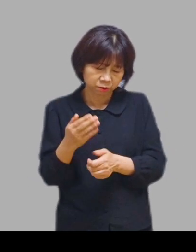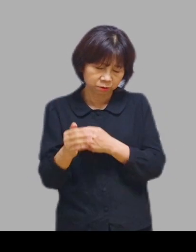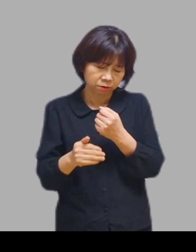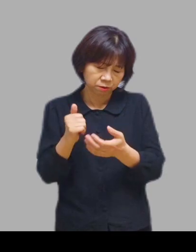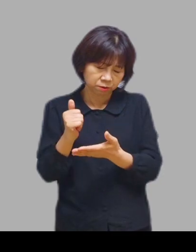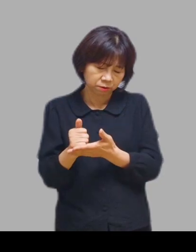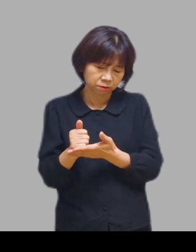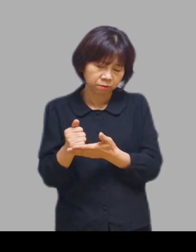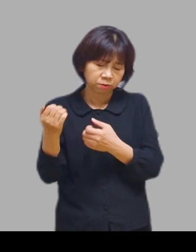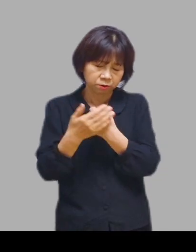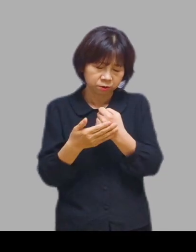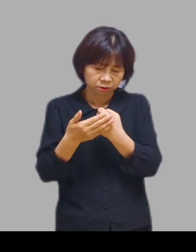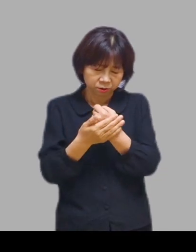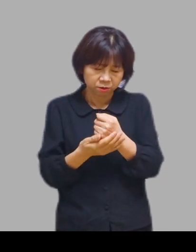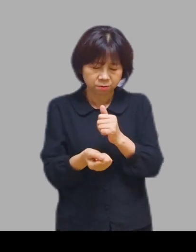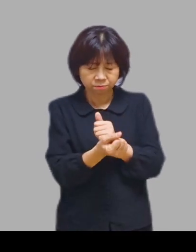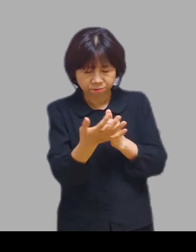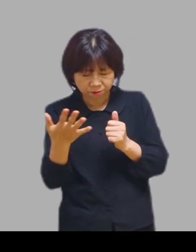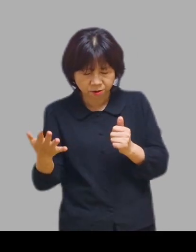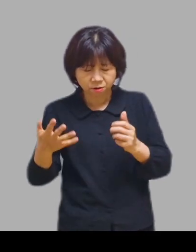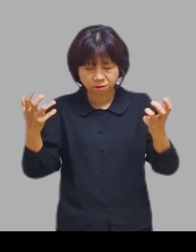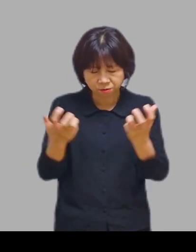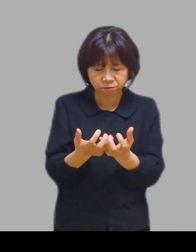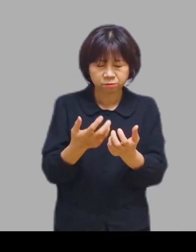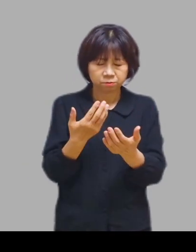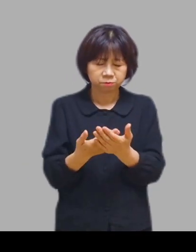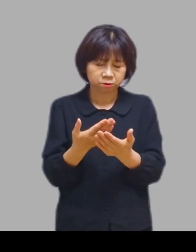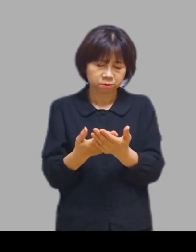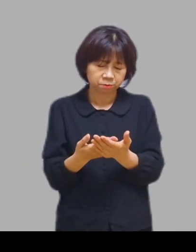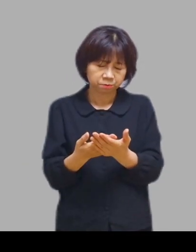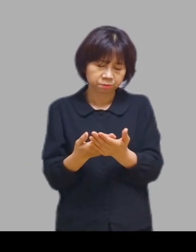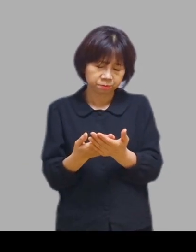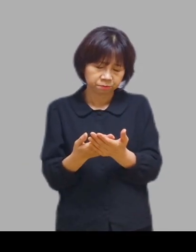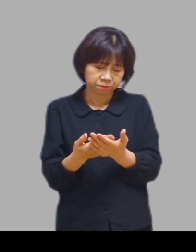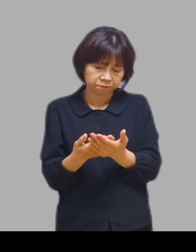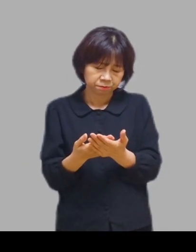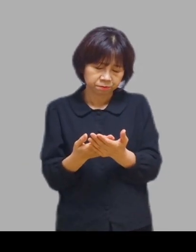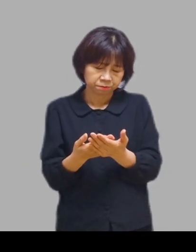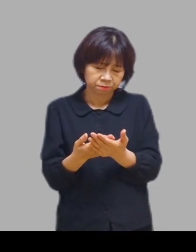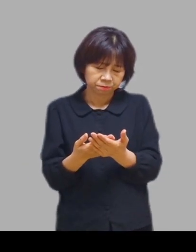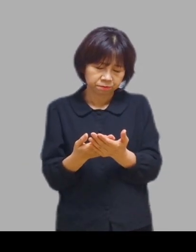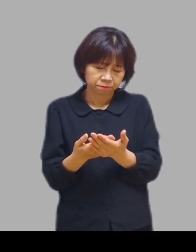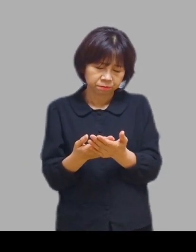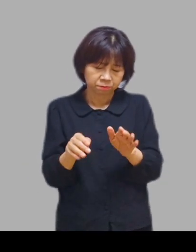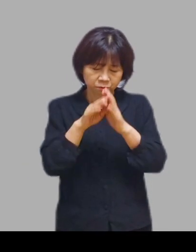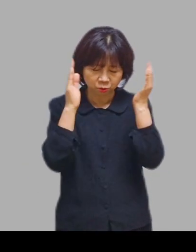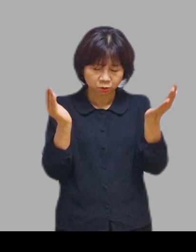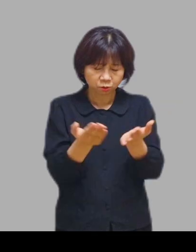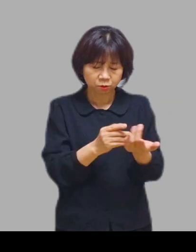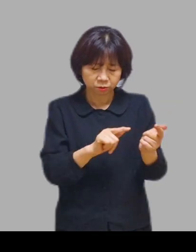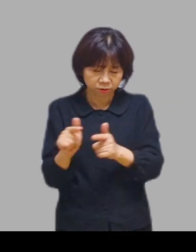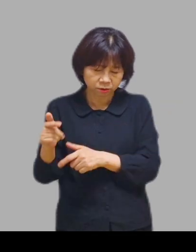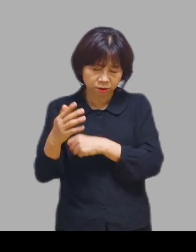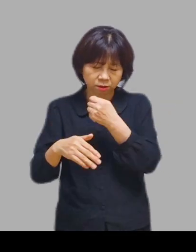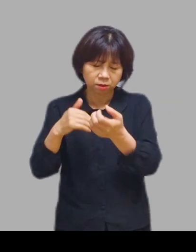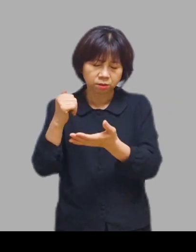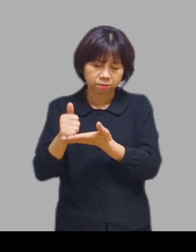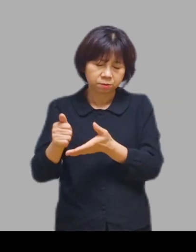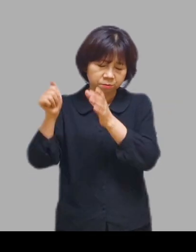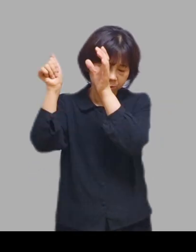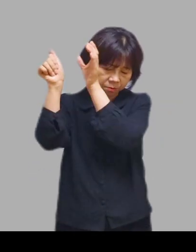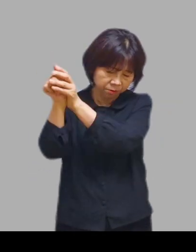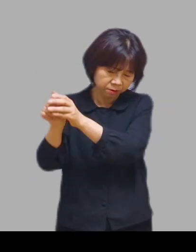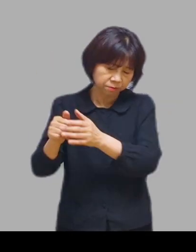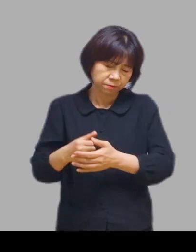하나님 은혜를 흘러 넘치게 허락하여 주시옵소서. 모든 걸 하나님 앞에 다